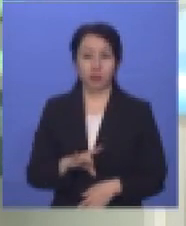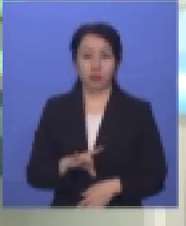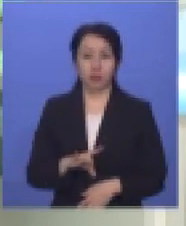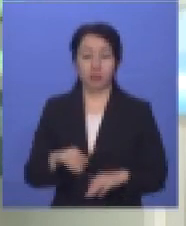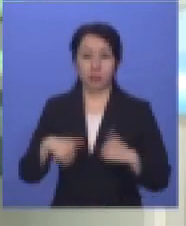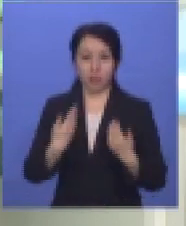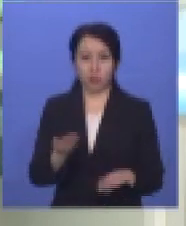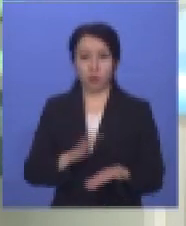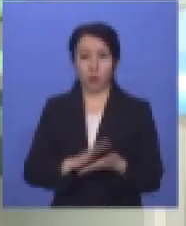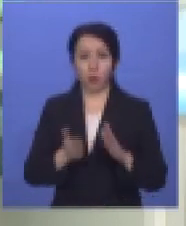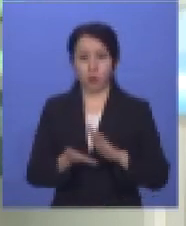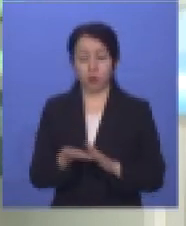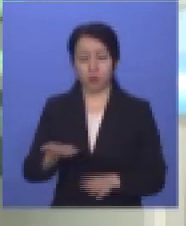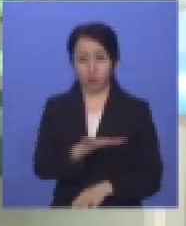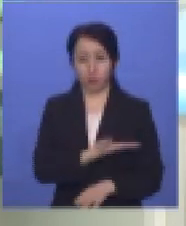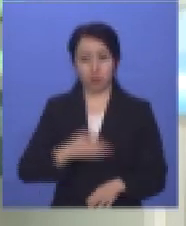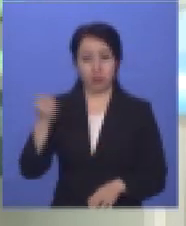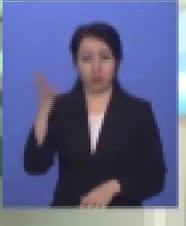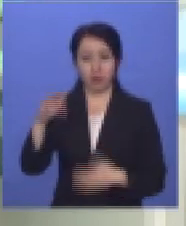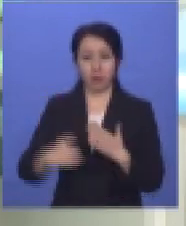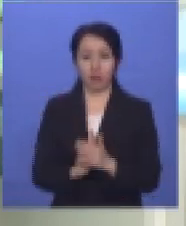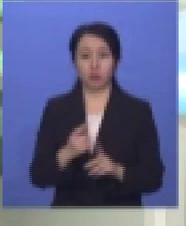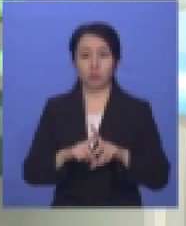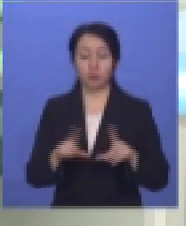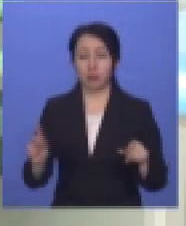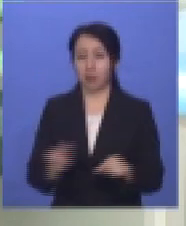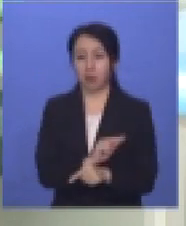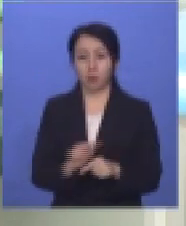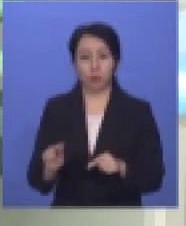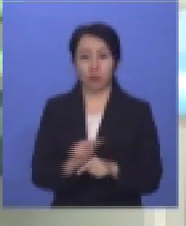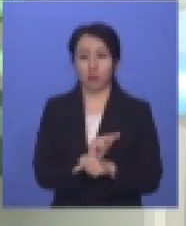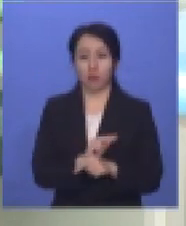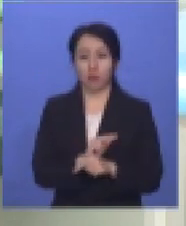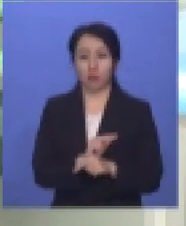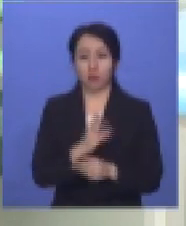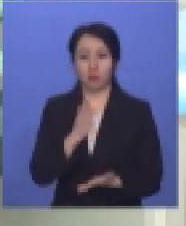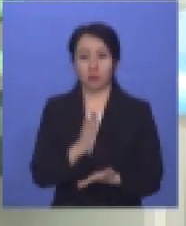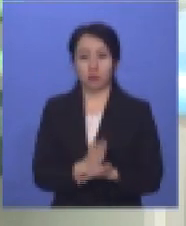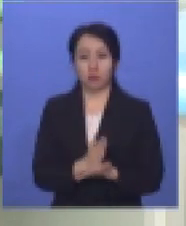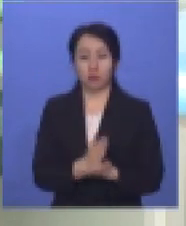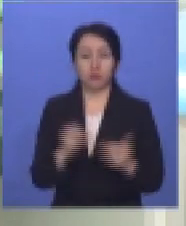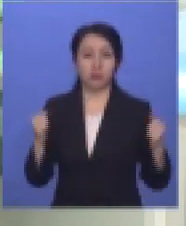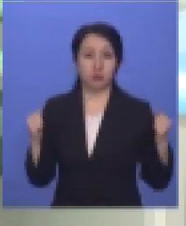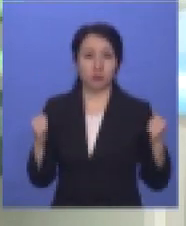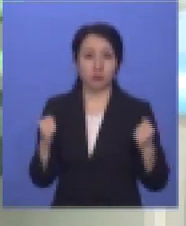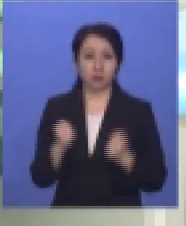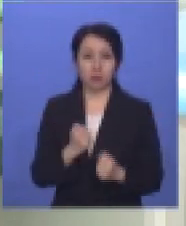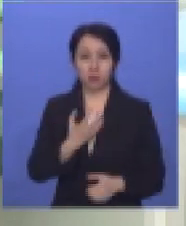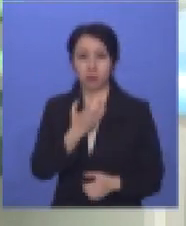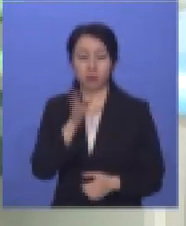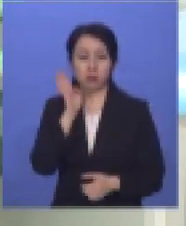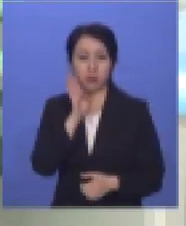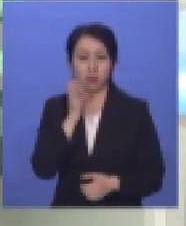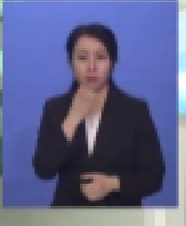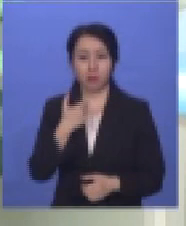созданные условия. Вот у нас светлое новое здание с капитальным ремонтом. Есть холодная, горячая вода.